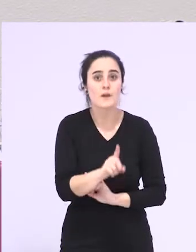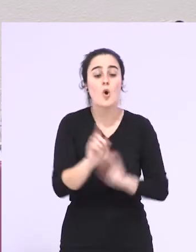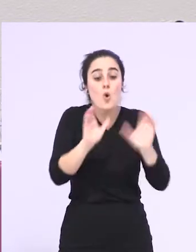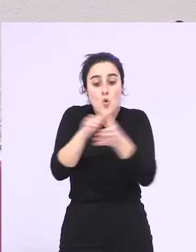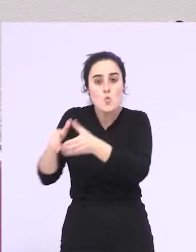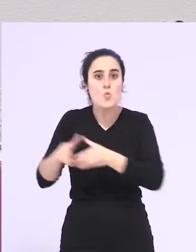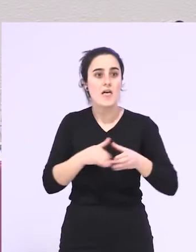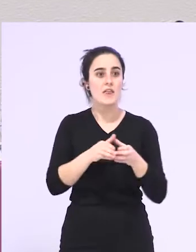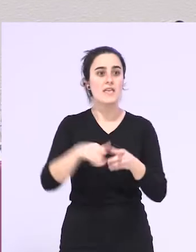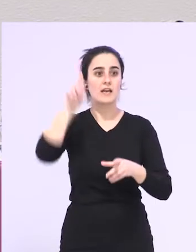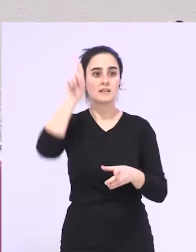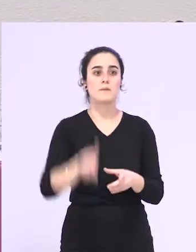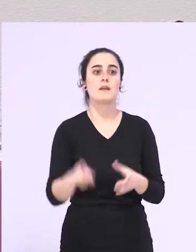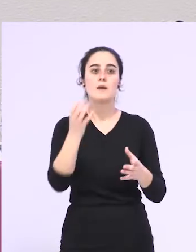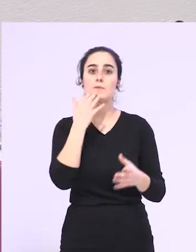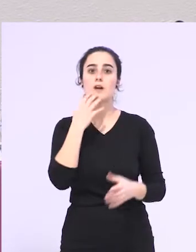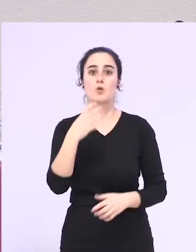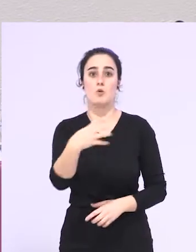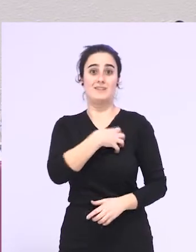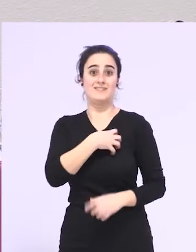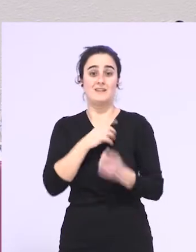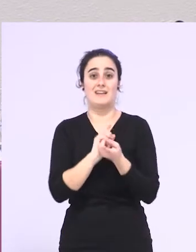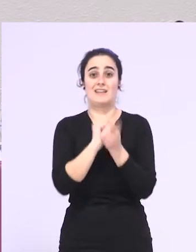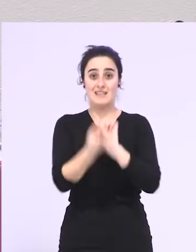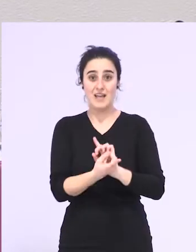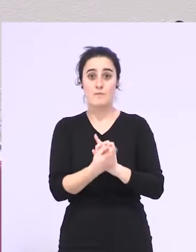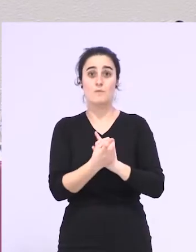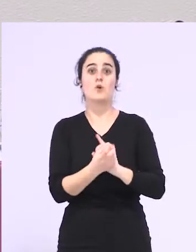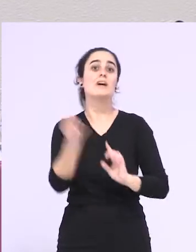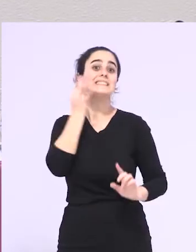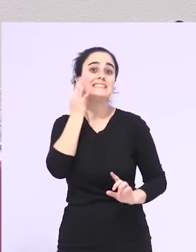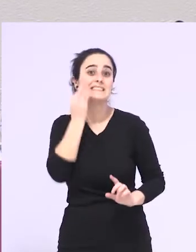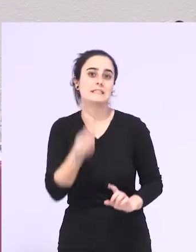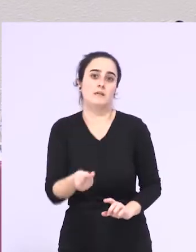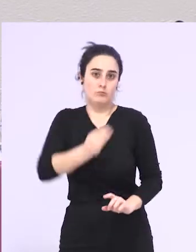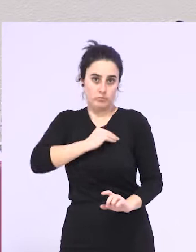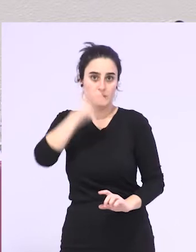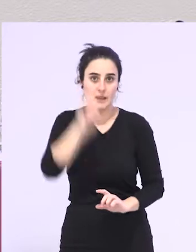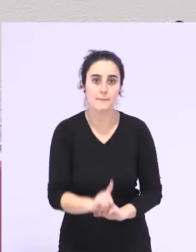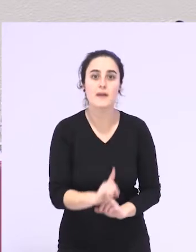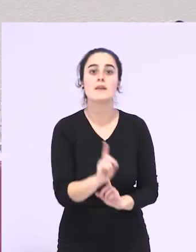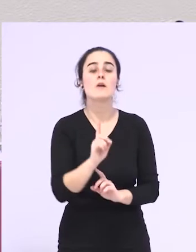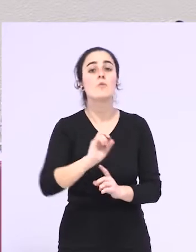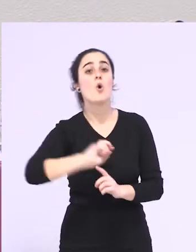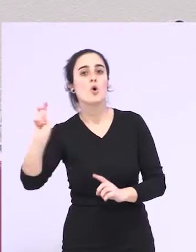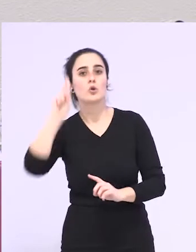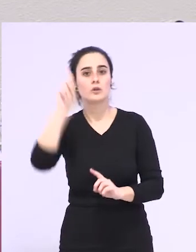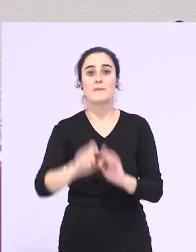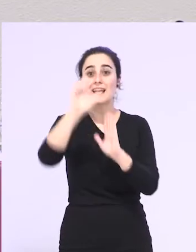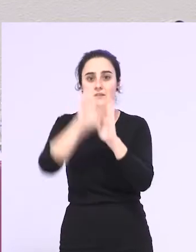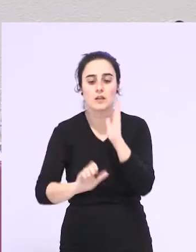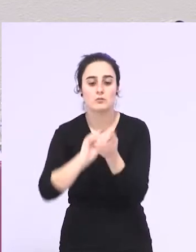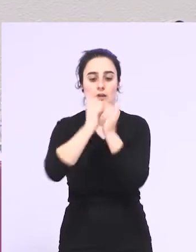haien armarriak kendu dute, aldatu dute, neska bat gehituz, beste batzuk haien estatutuak